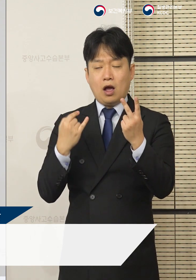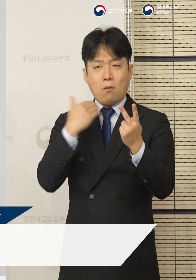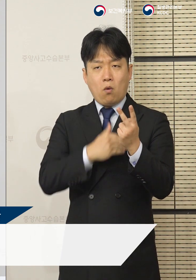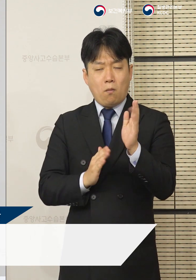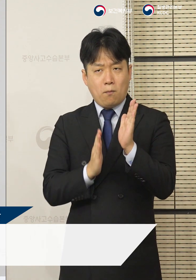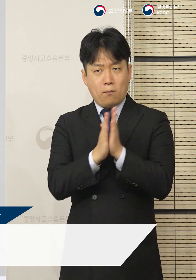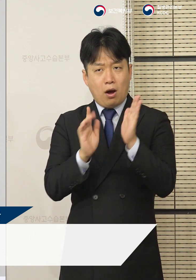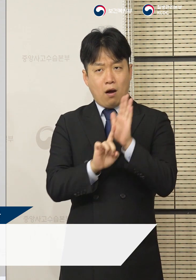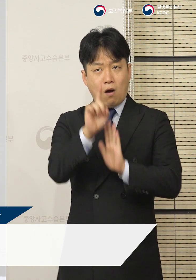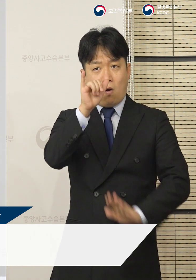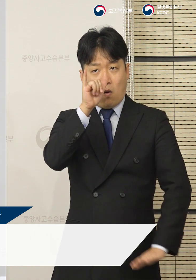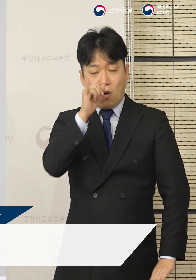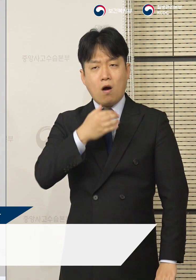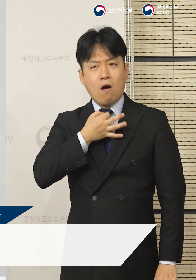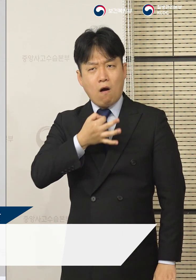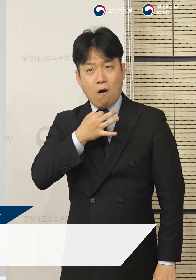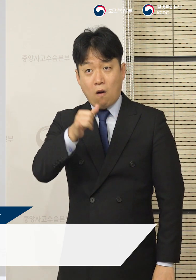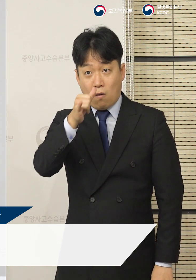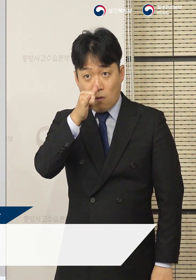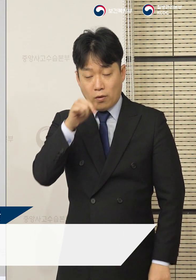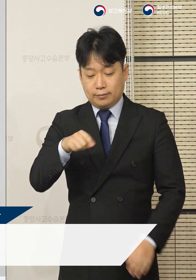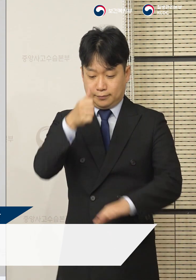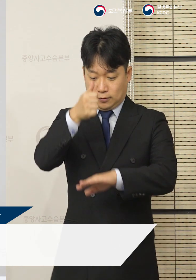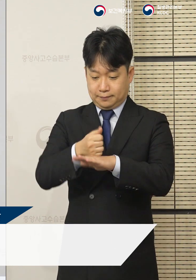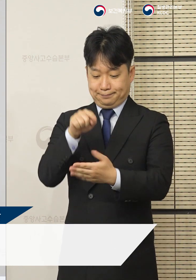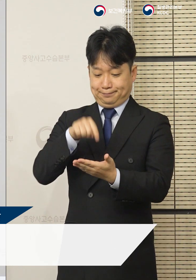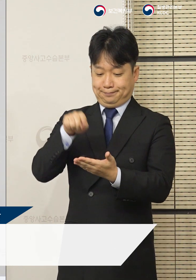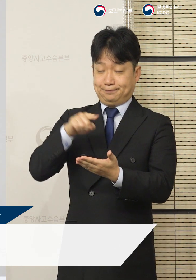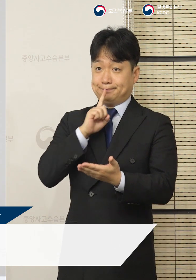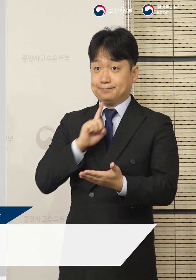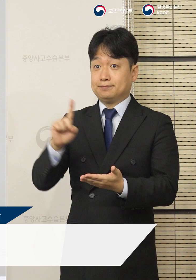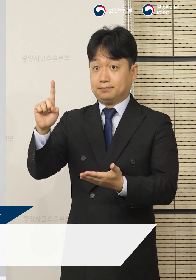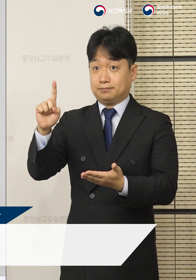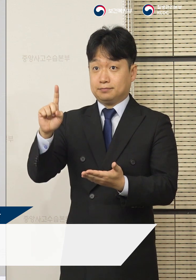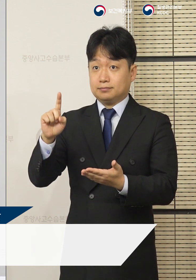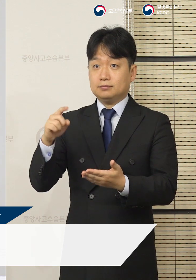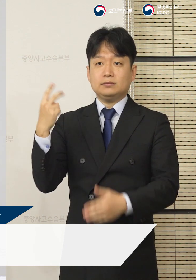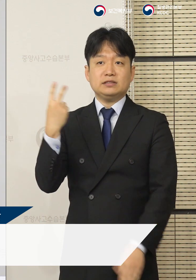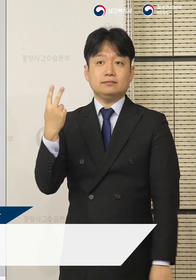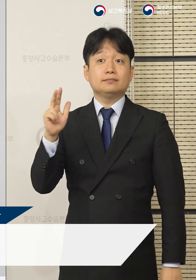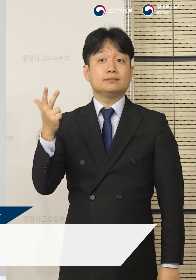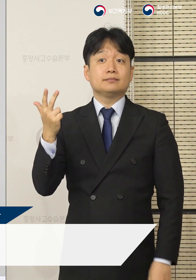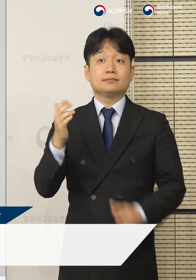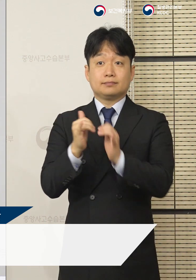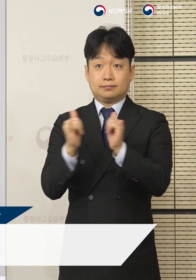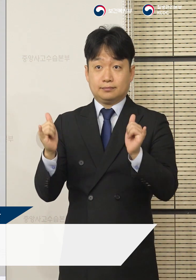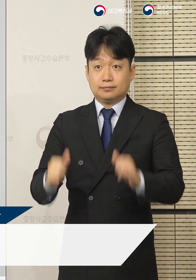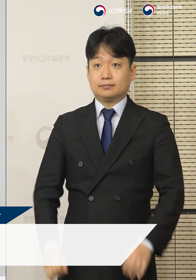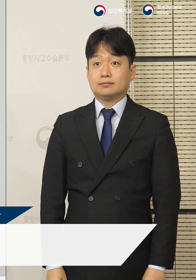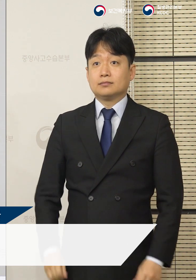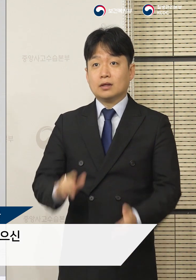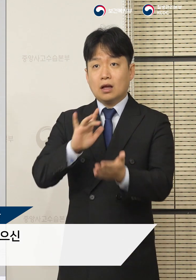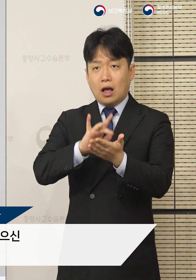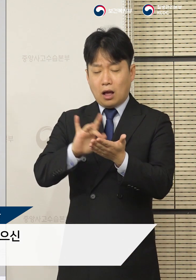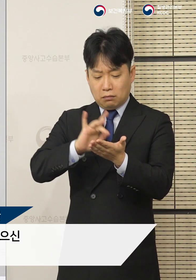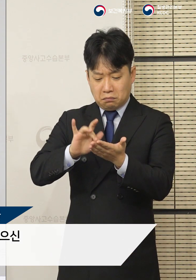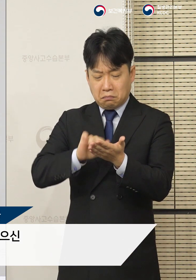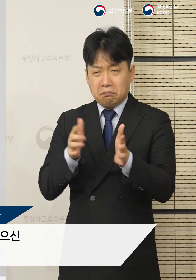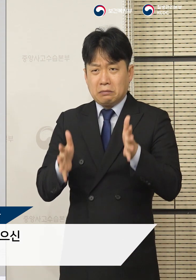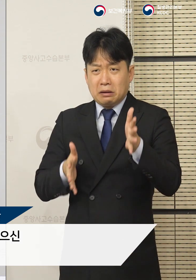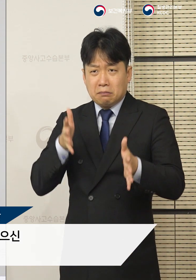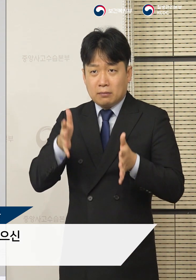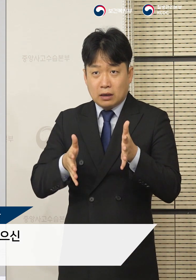발열, 기침 등의 결과를 입력한 입국자는 2,700여 명이며 앱을